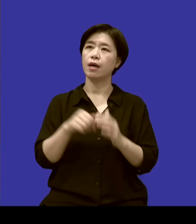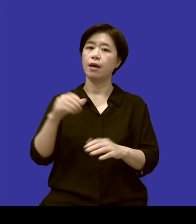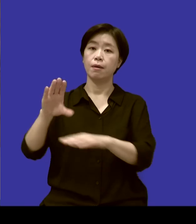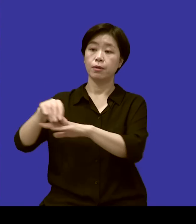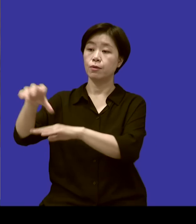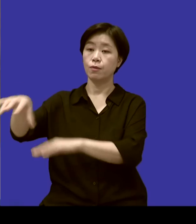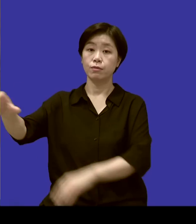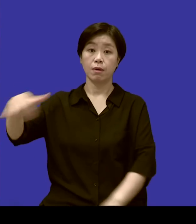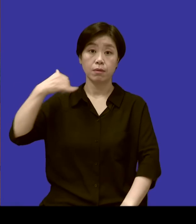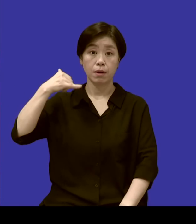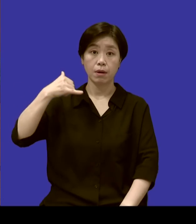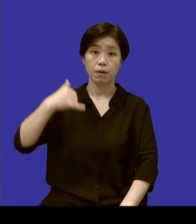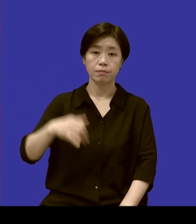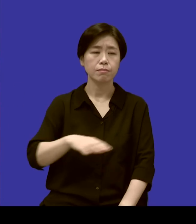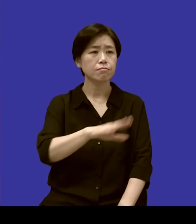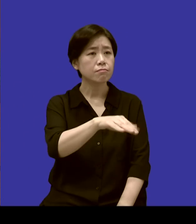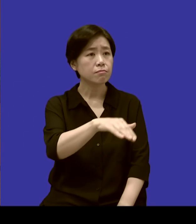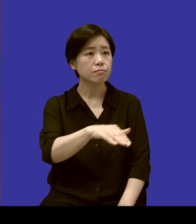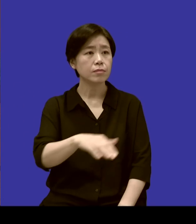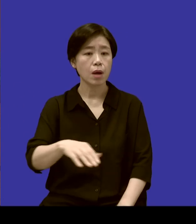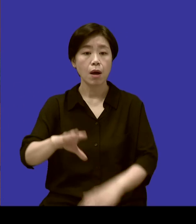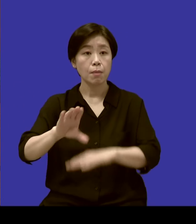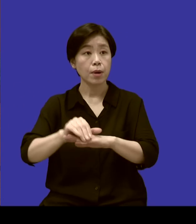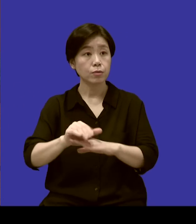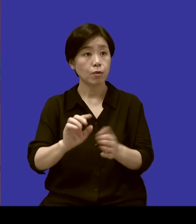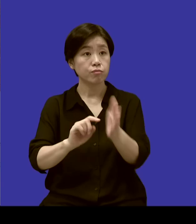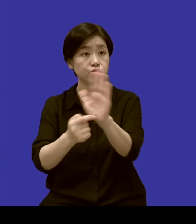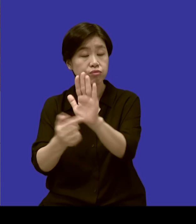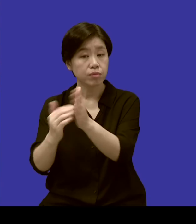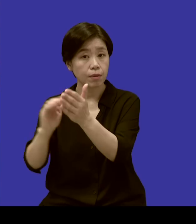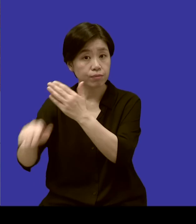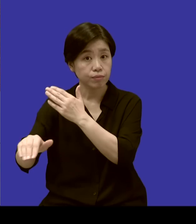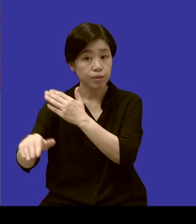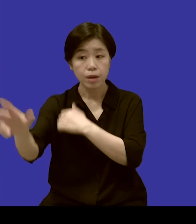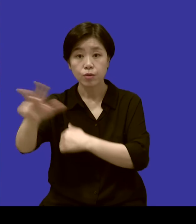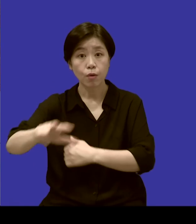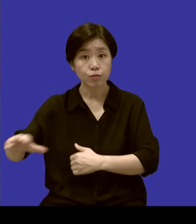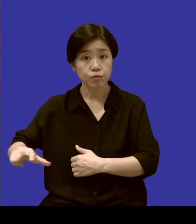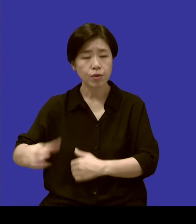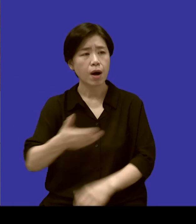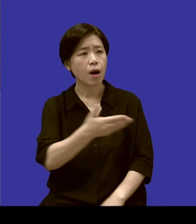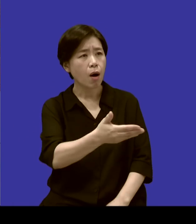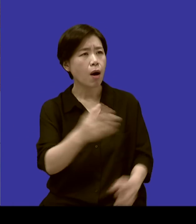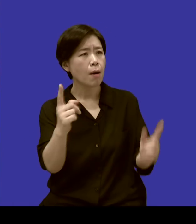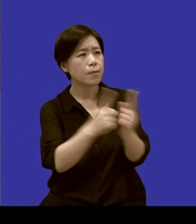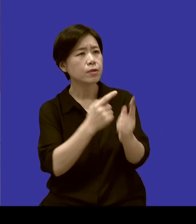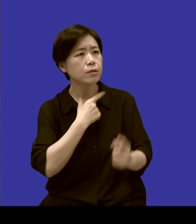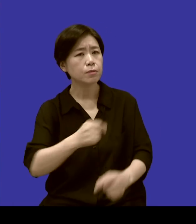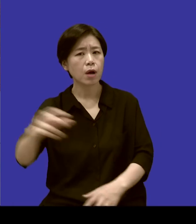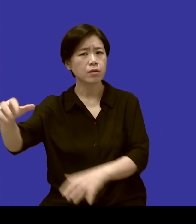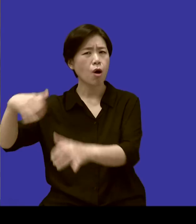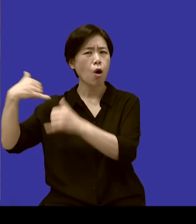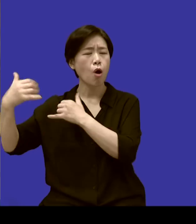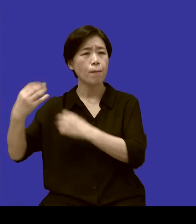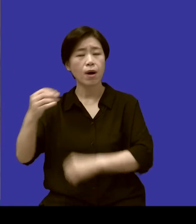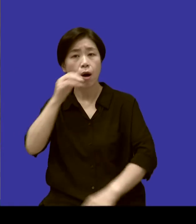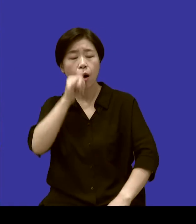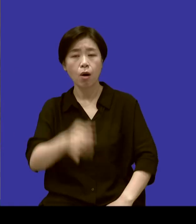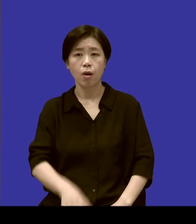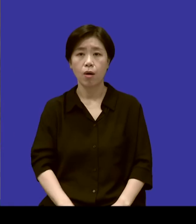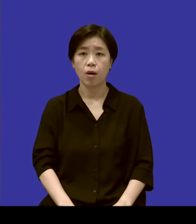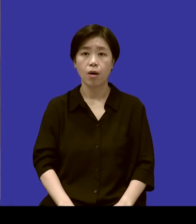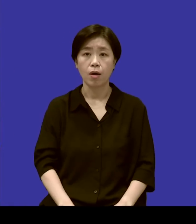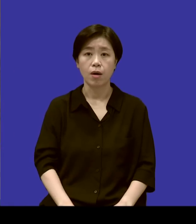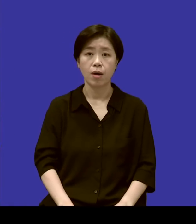유혜리 집사님을 찾는 전화가 자꾸 온다고. 울산에서도 오고 포항에서도 오고 마포에서도 오고 그리고 자기는